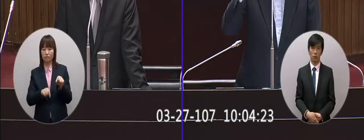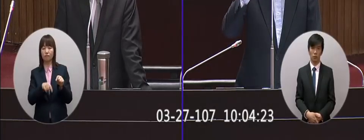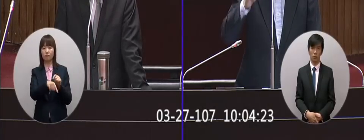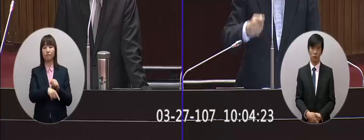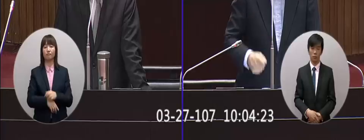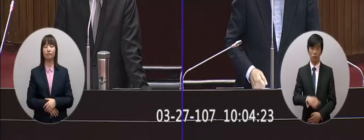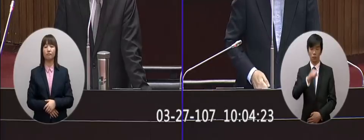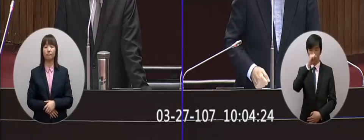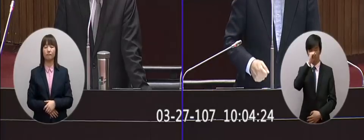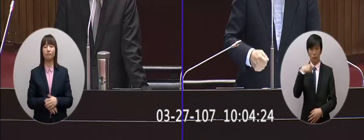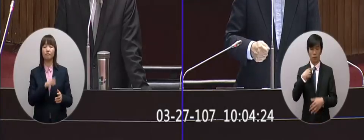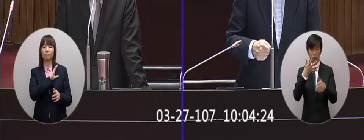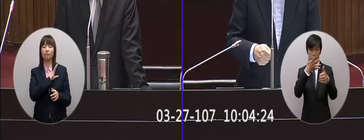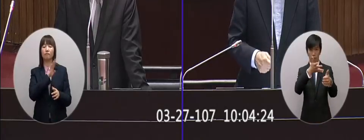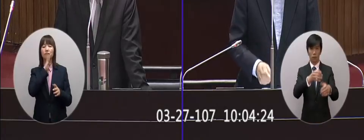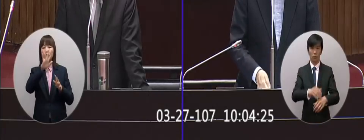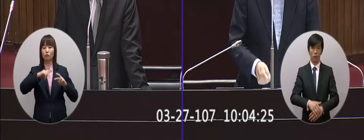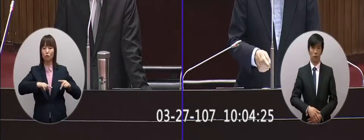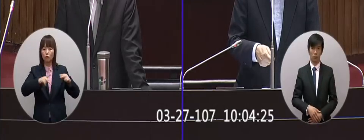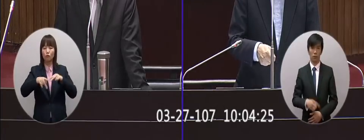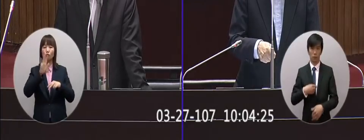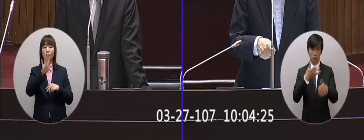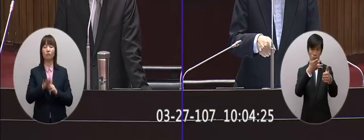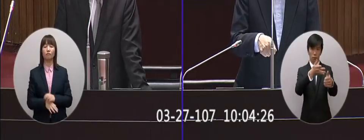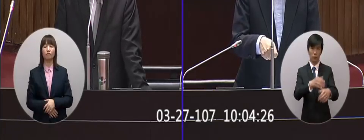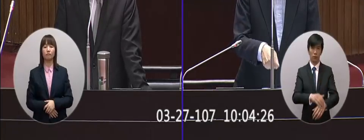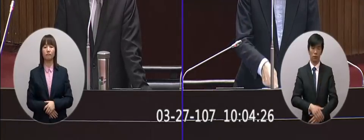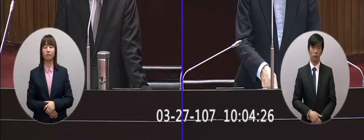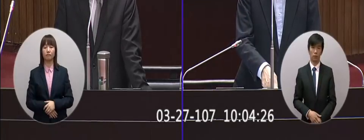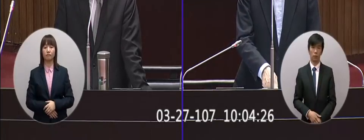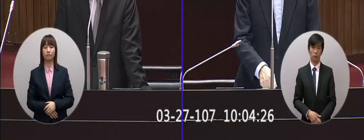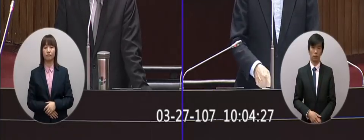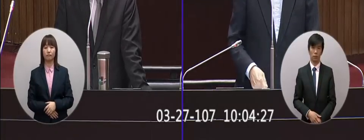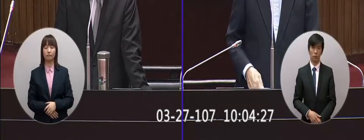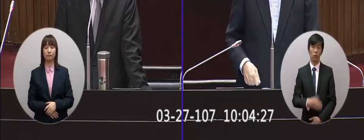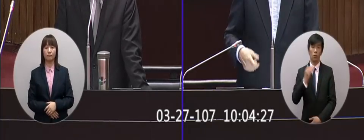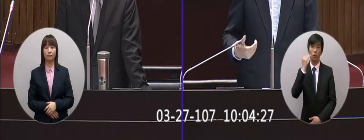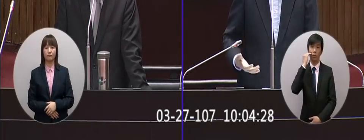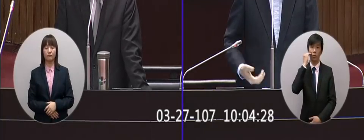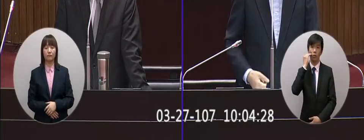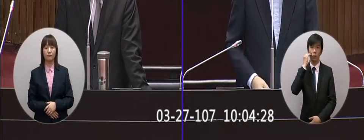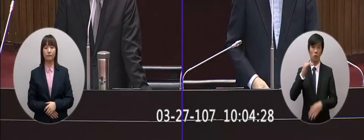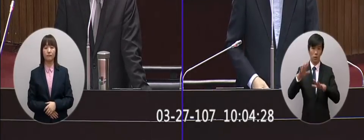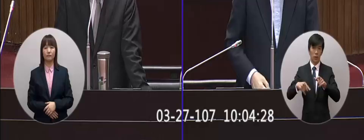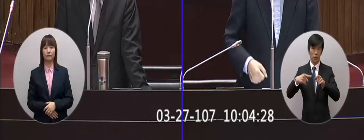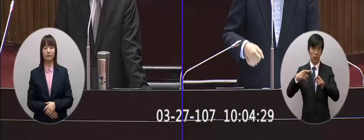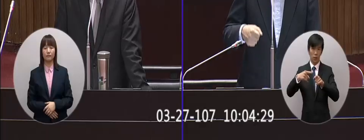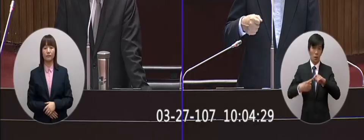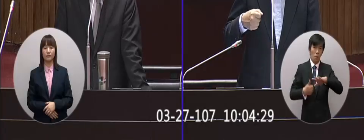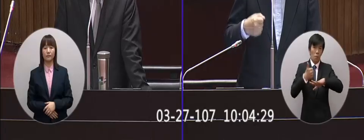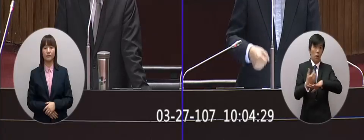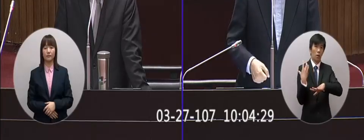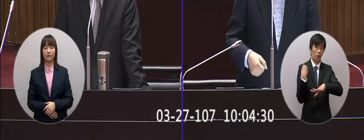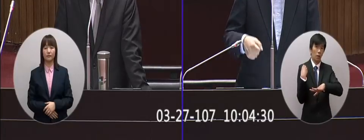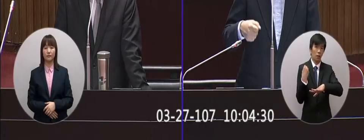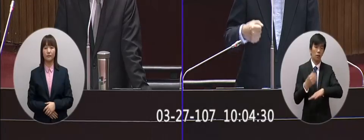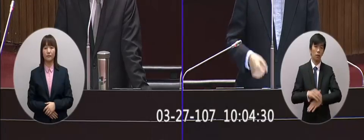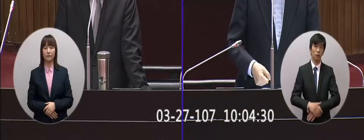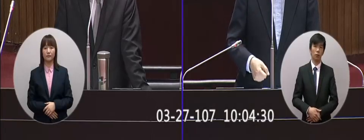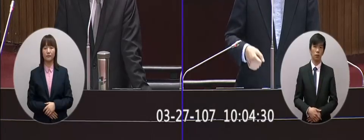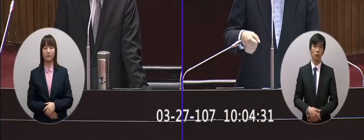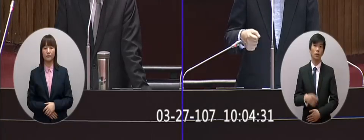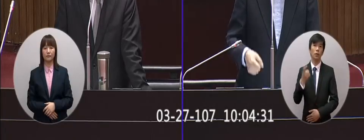行。 我请问你， 那当然也有修订的地方。 我请问你，如果你今年你还是院长哈，如果发生